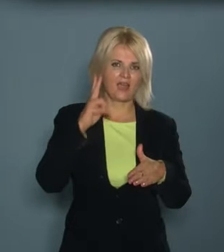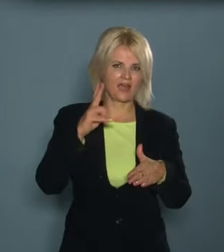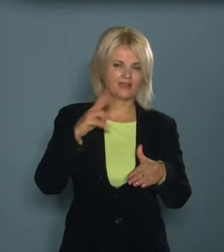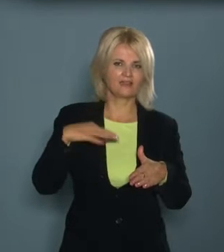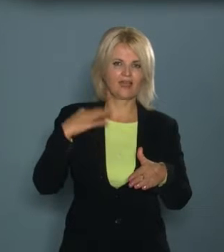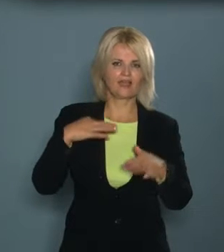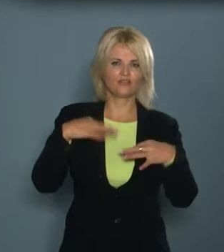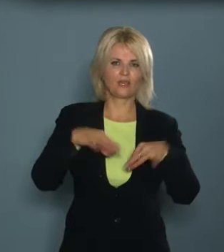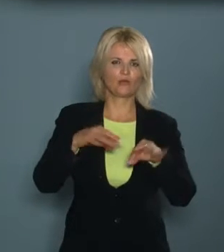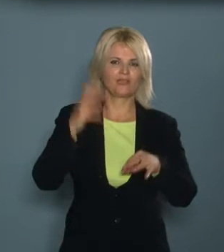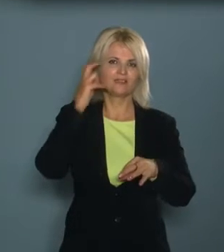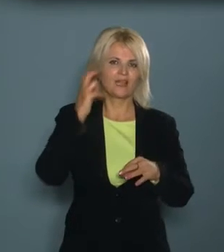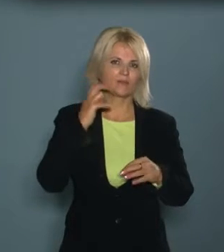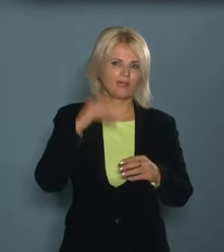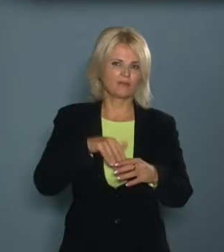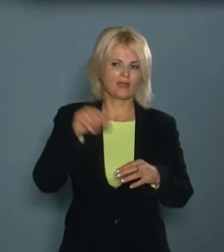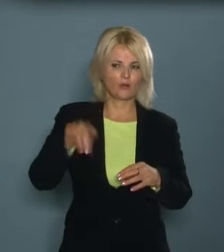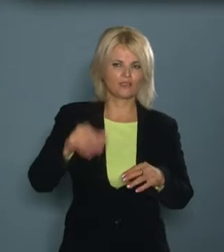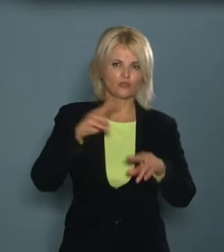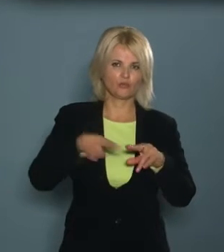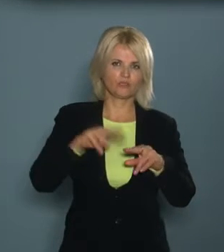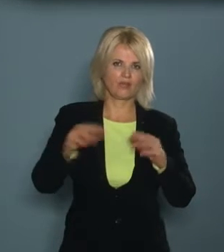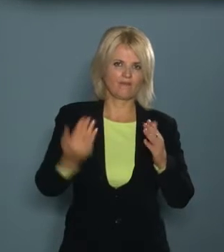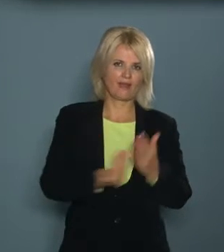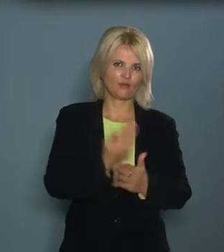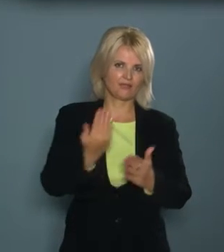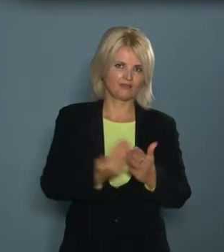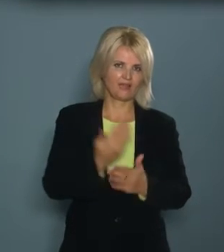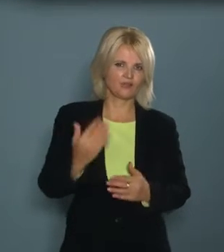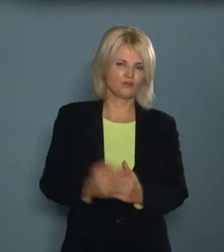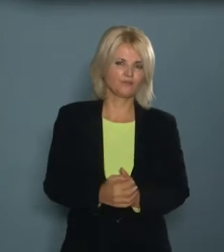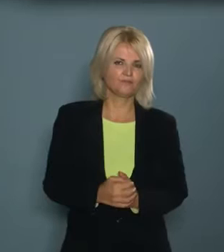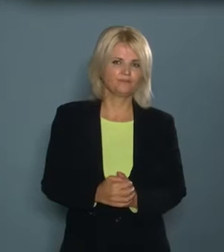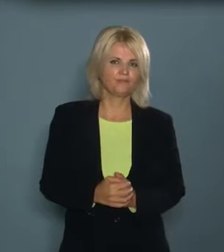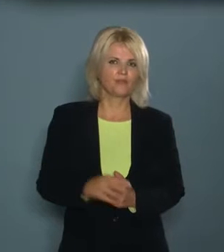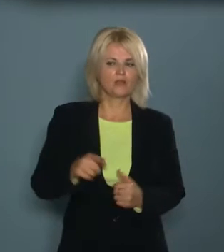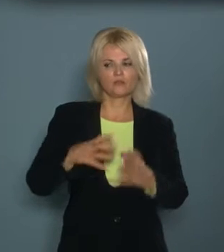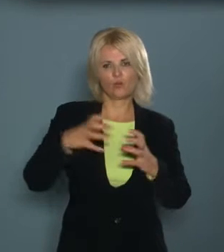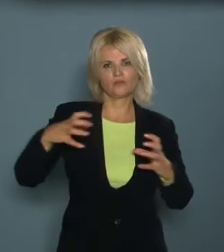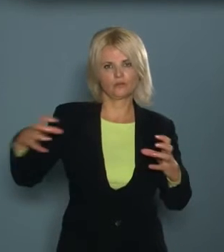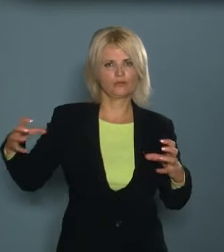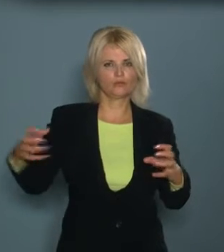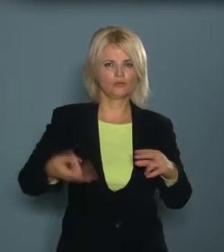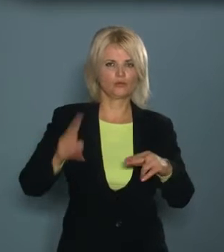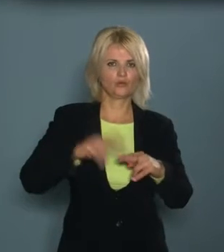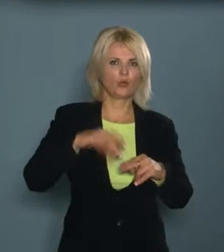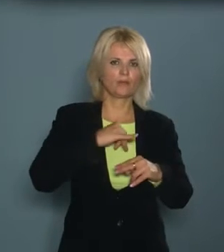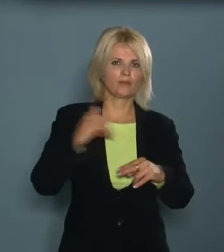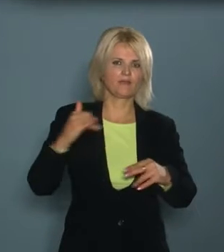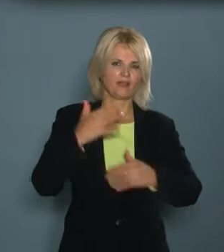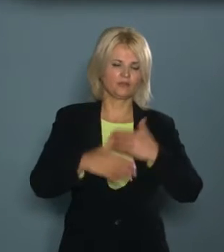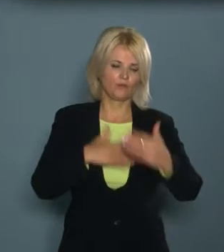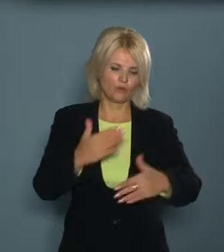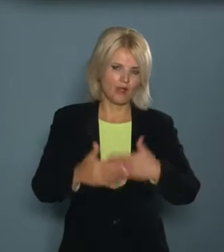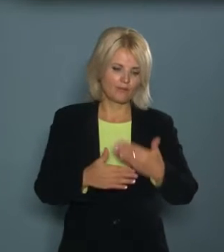egészségügyi intézményben, ott is egyrészt műszaki felújítások történnek, az egy hosszabb folyamat, az egy több éves folyamat, mert